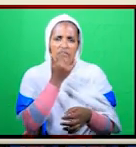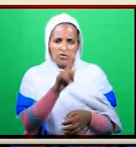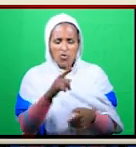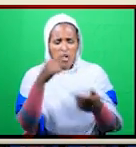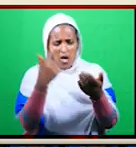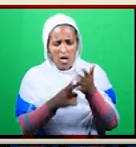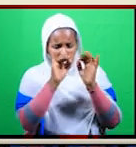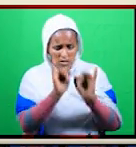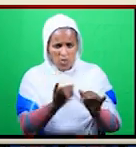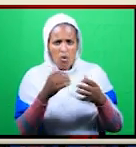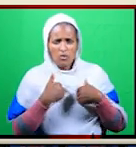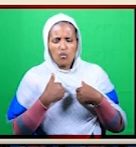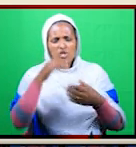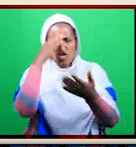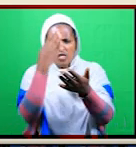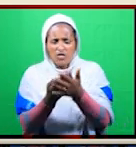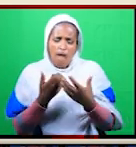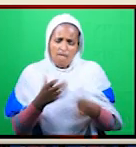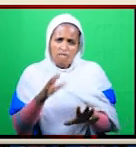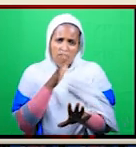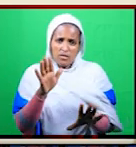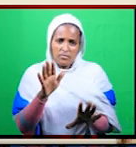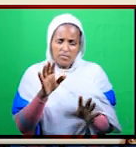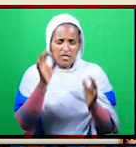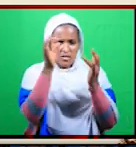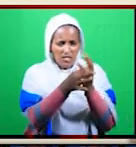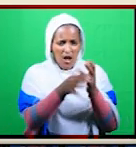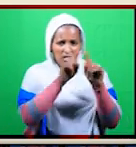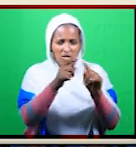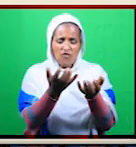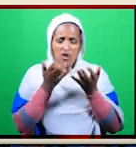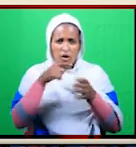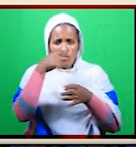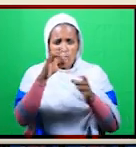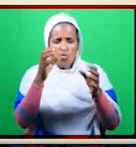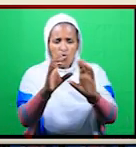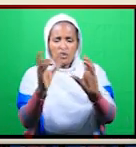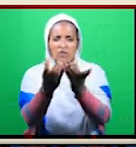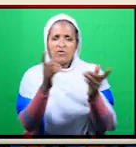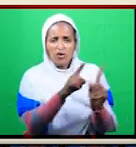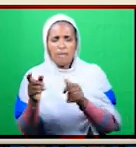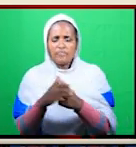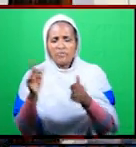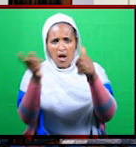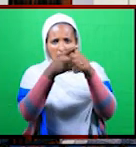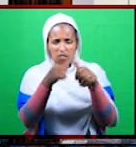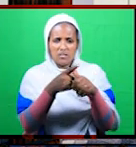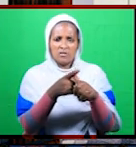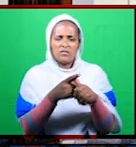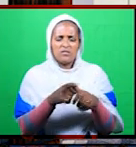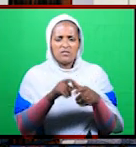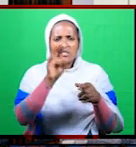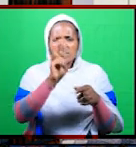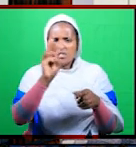በራሱ ጥፋት ነው። ይህ እንዳለ ሆኖ ደግሞ ልጅን አልፈልግም ትዳርን ግን እፈልጋለሁ የሚለው ክፍል ደግሞ